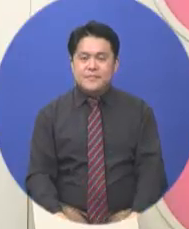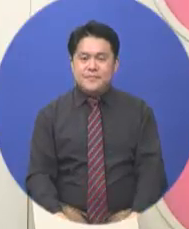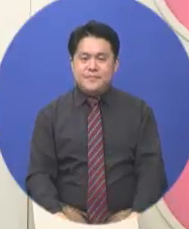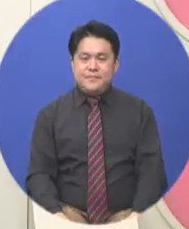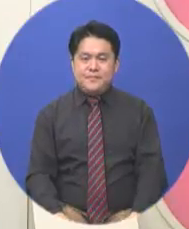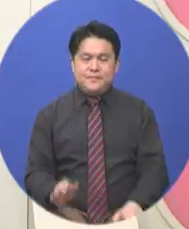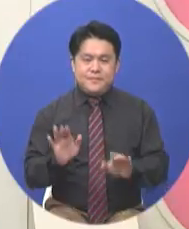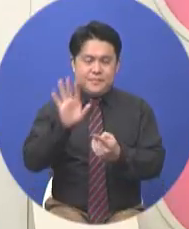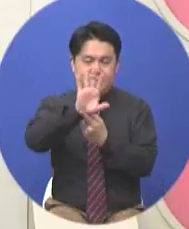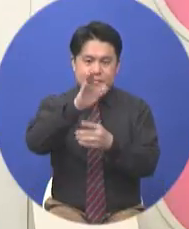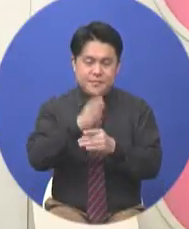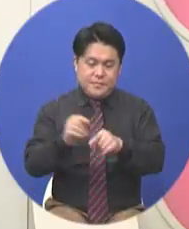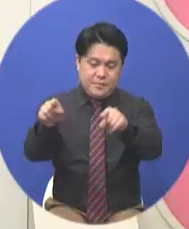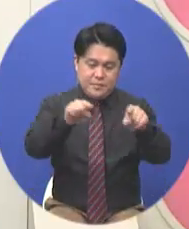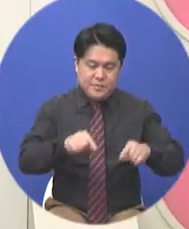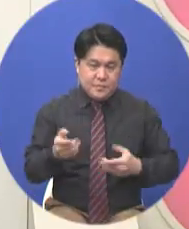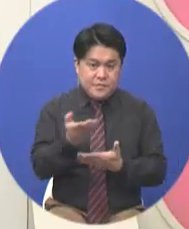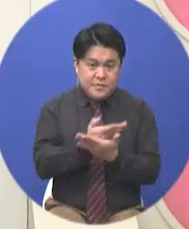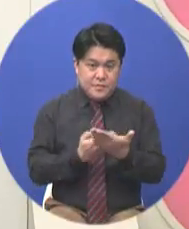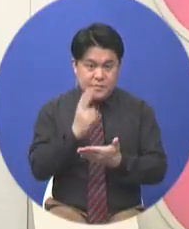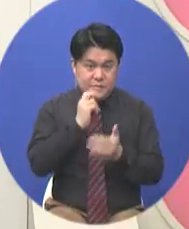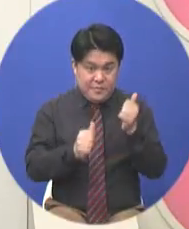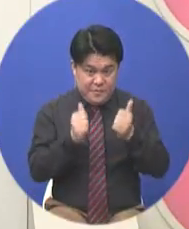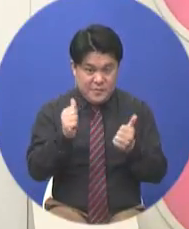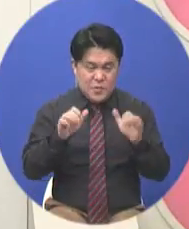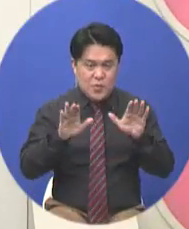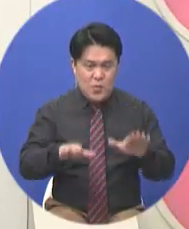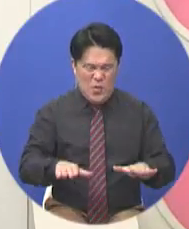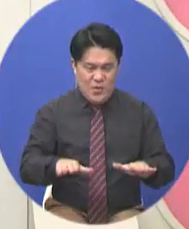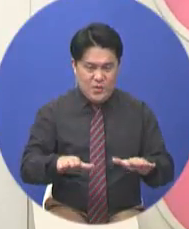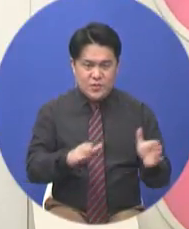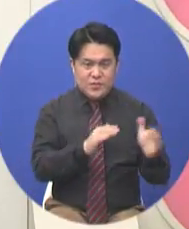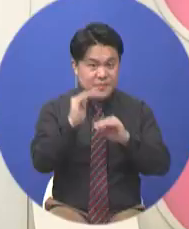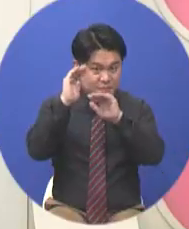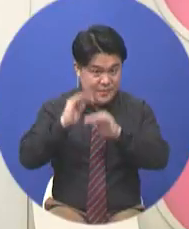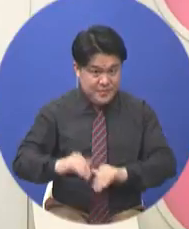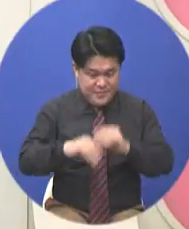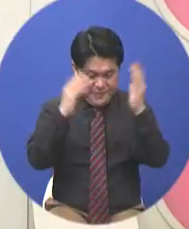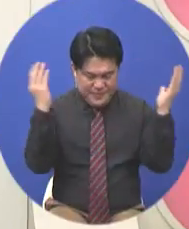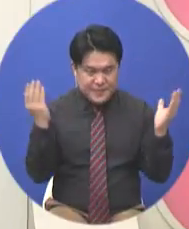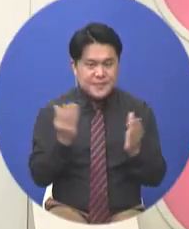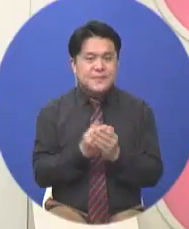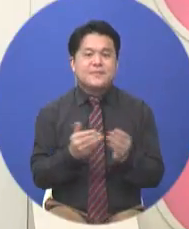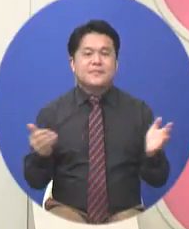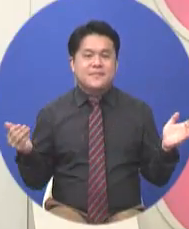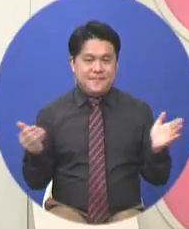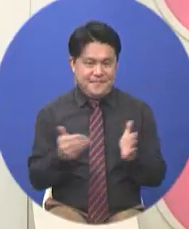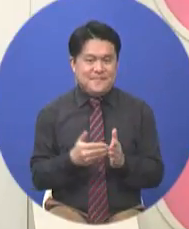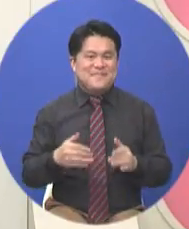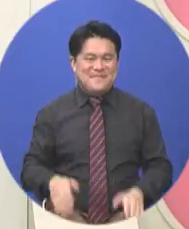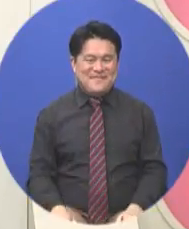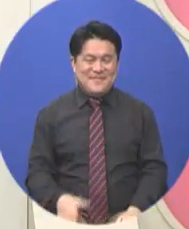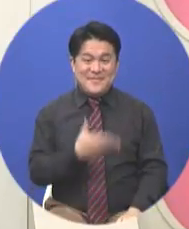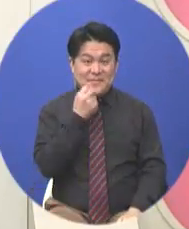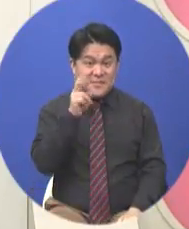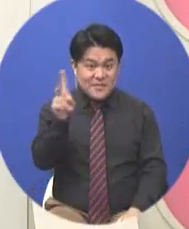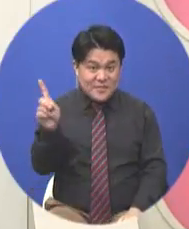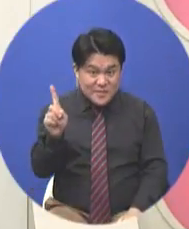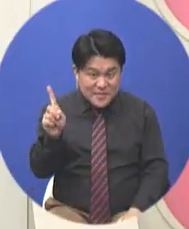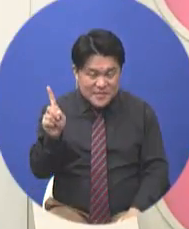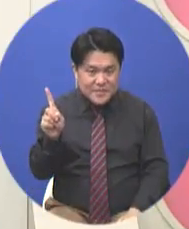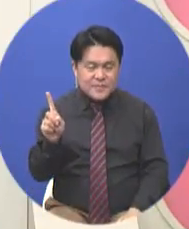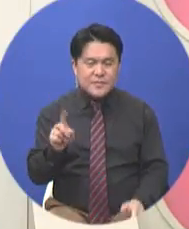자, 생방송 전국 나눔 노래자랑 화요일 오늘 준비한 순서는 여기까지입니다.